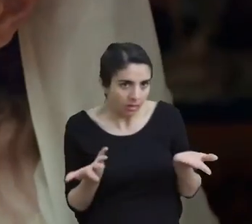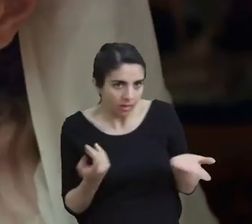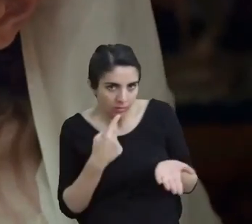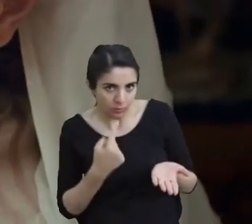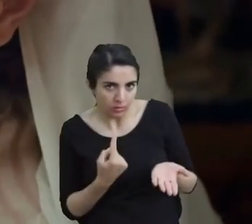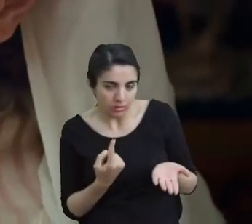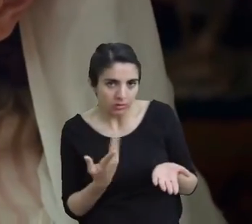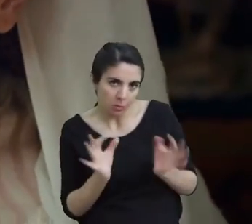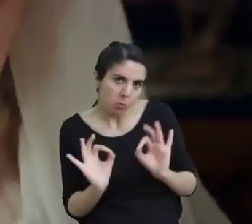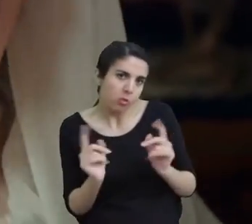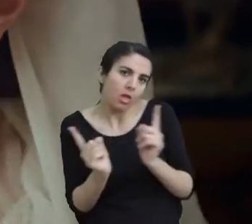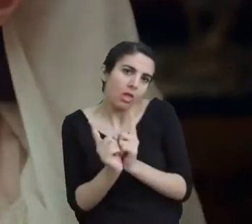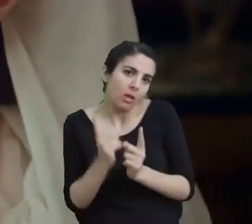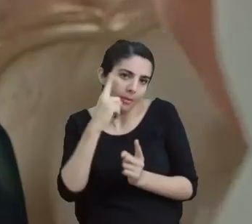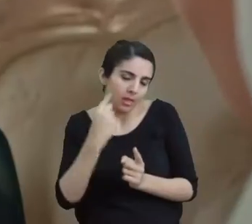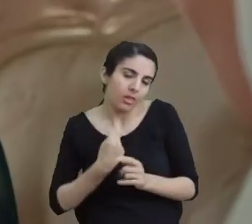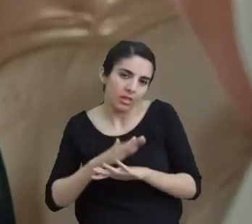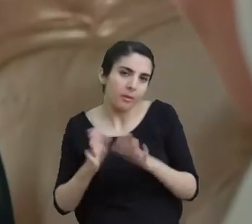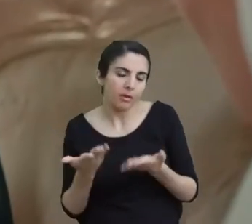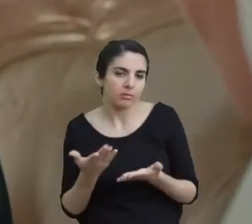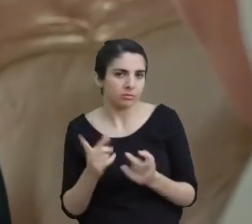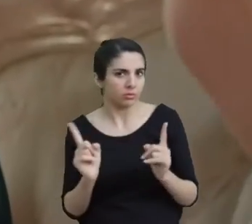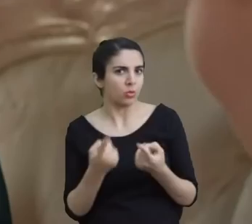Ne e'si? E'si bu kadar işte.